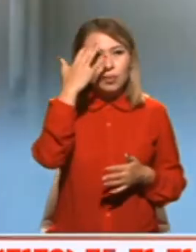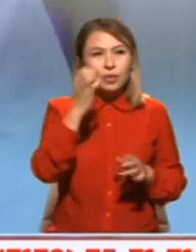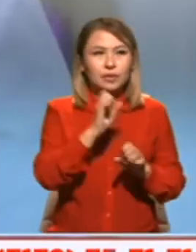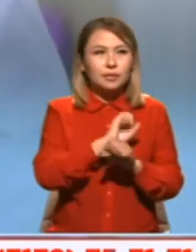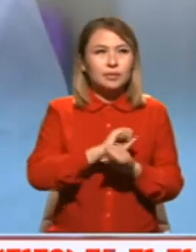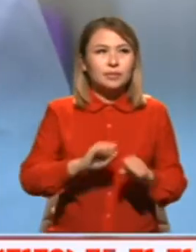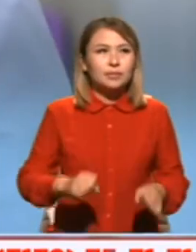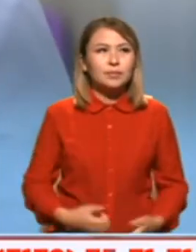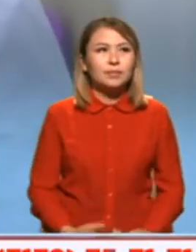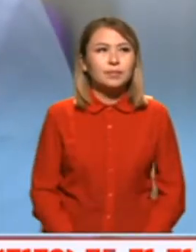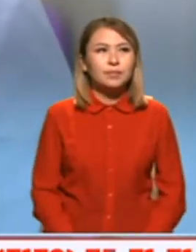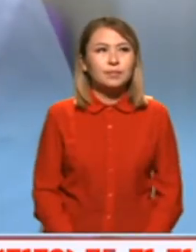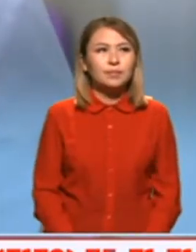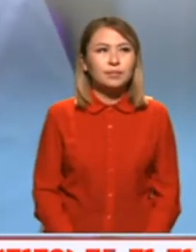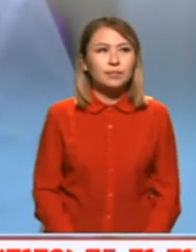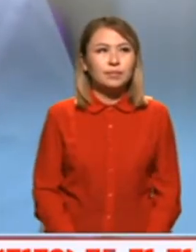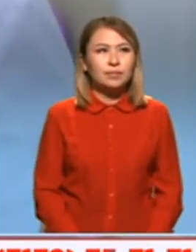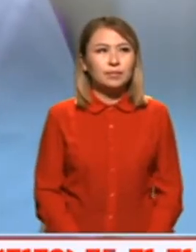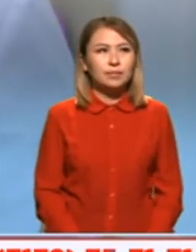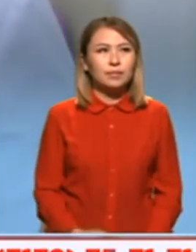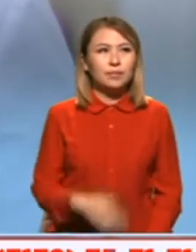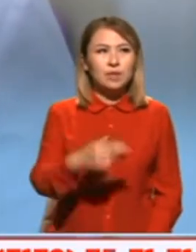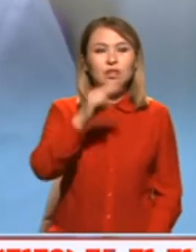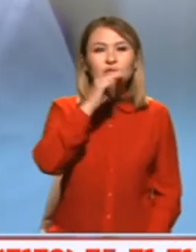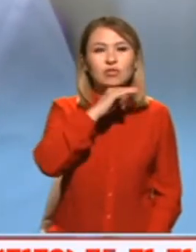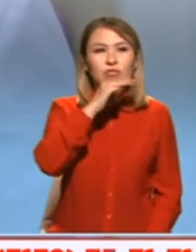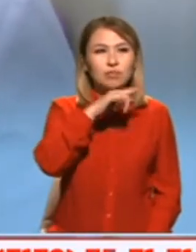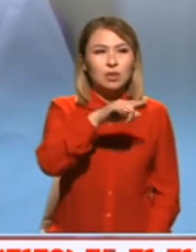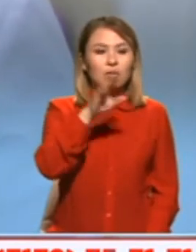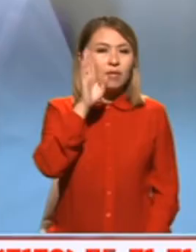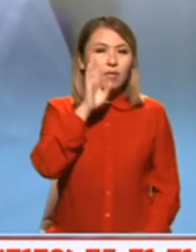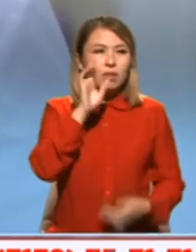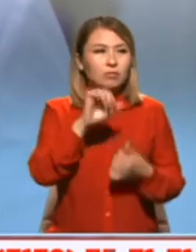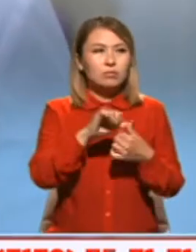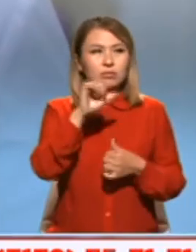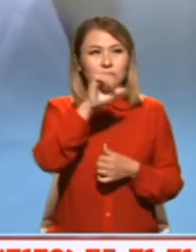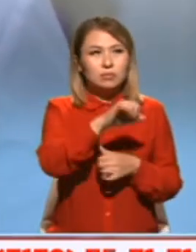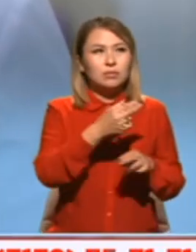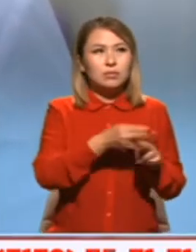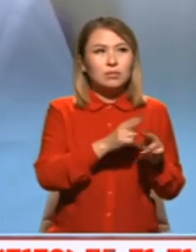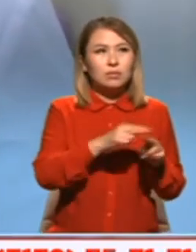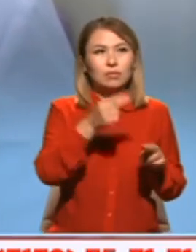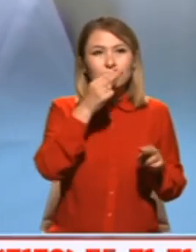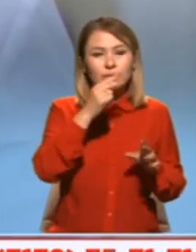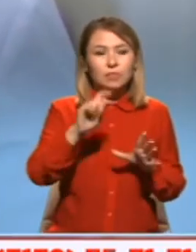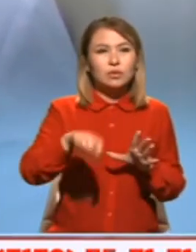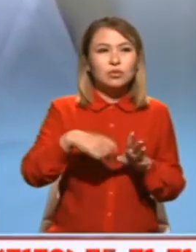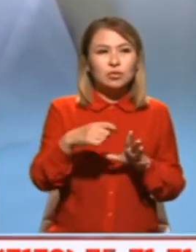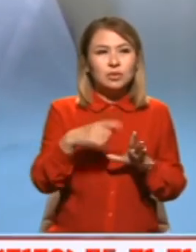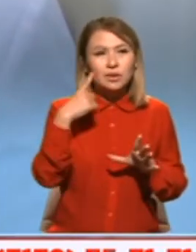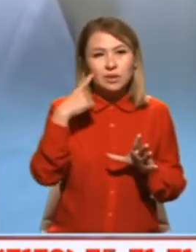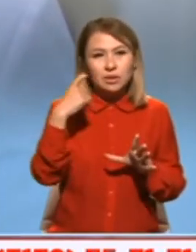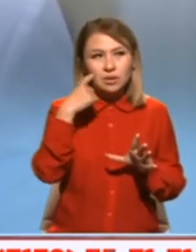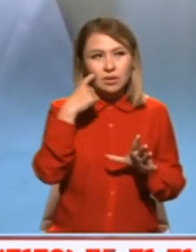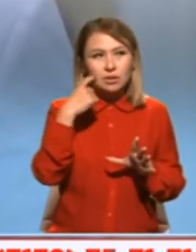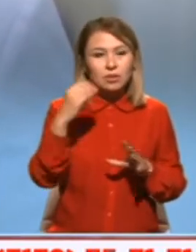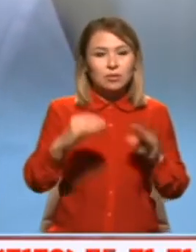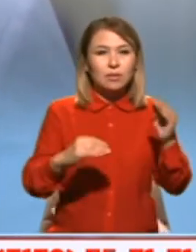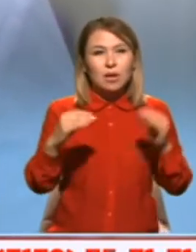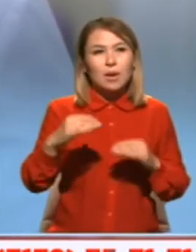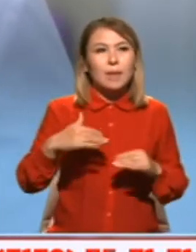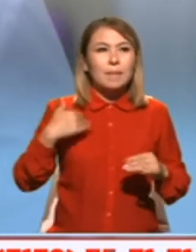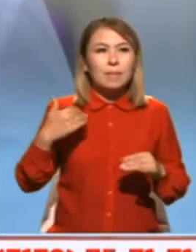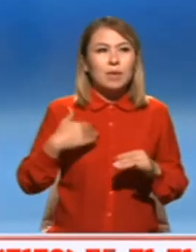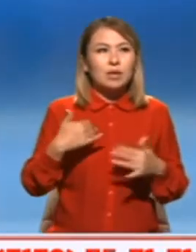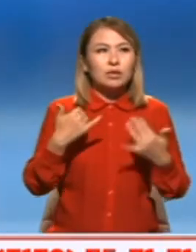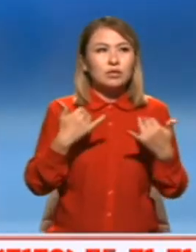береді. Негізі шай ол бізде тамаққа жатады, суға жатпайды. Себебі біз шаймен бірге оған қант қосамыз, түрлі жеміс-жидектер қосамыз